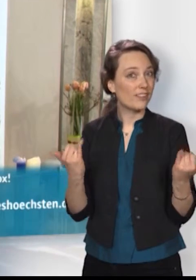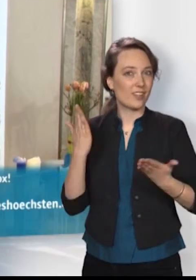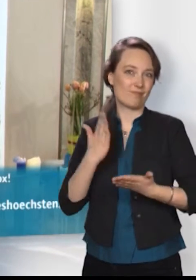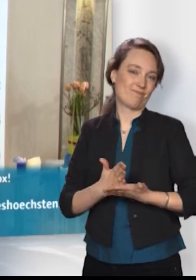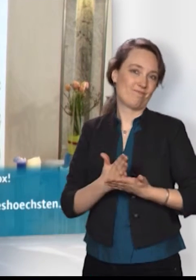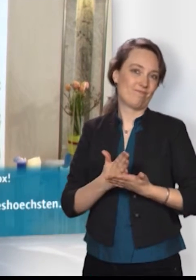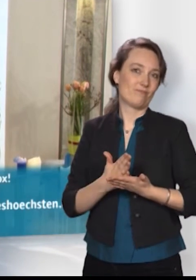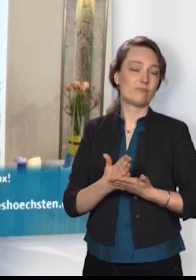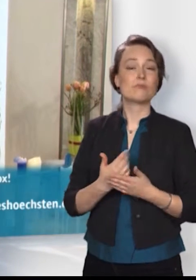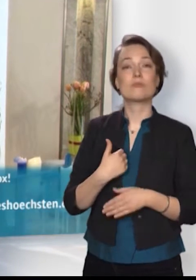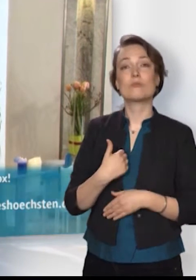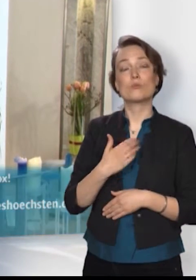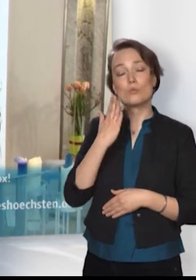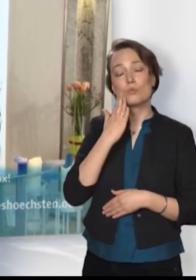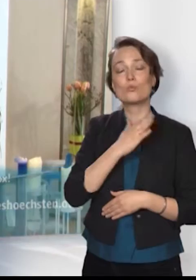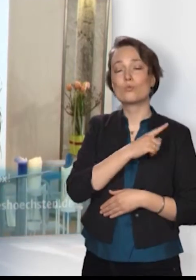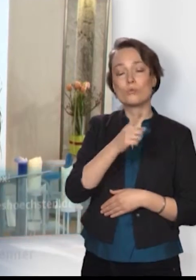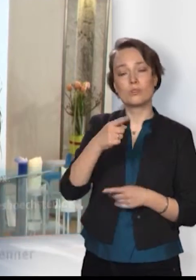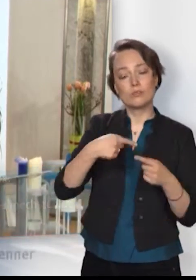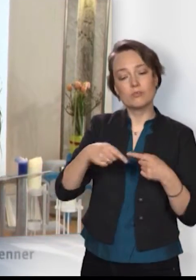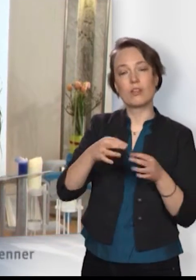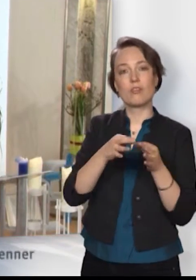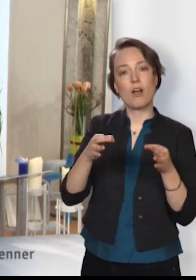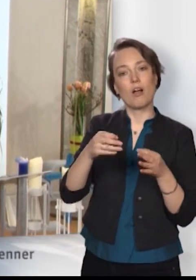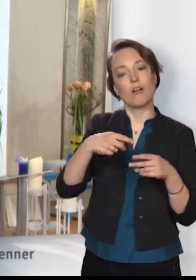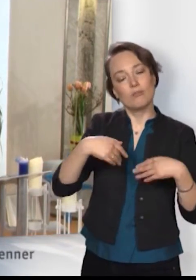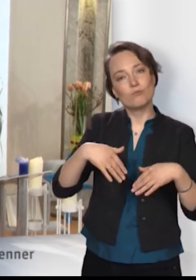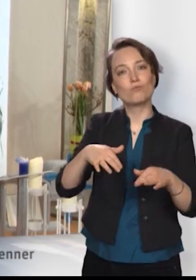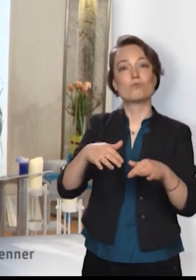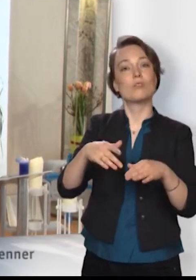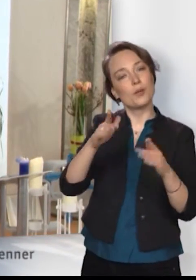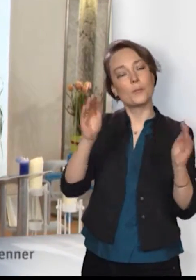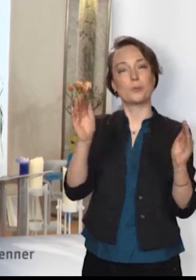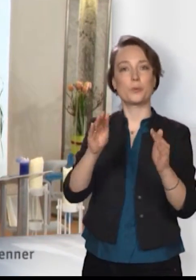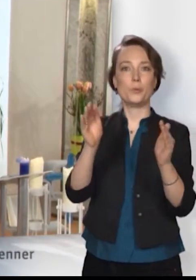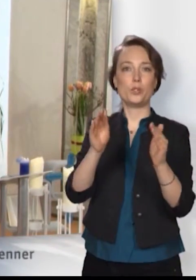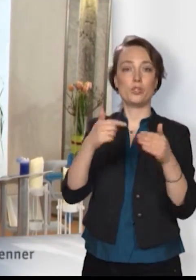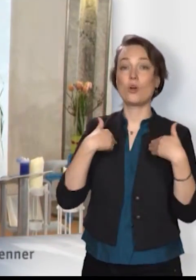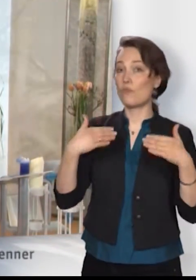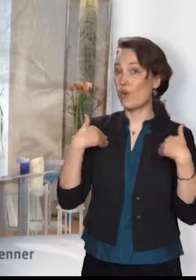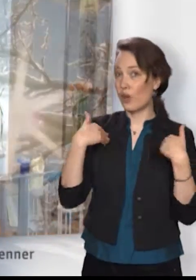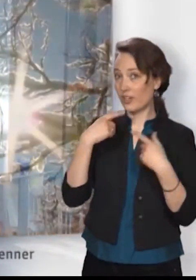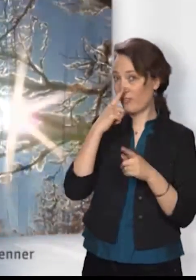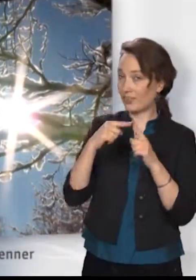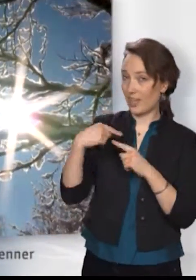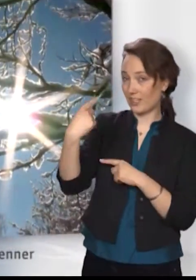mich, wenn wir uns beim nächsten Mal in der Stunde des Höchsten wiedersehen. Gott segne Sie. Auf Wiedersehen.